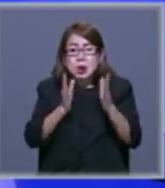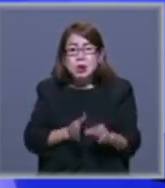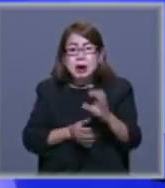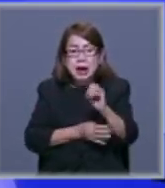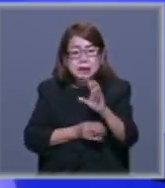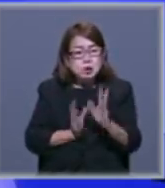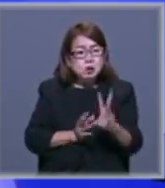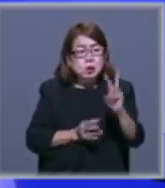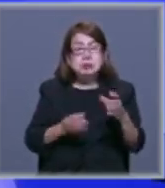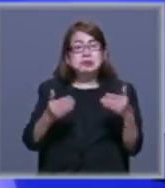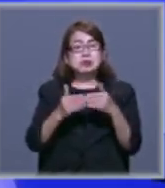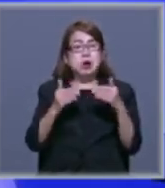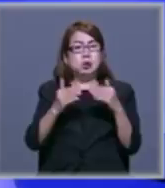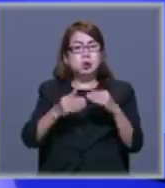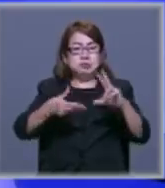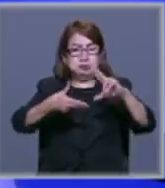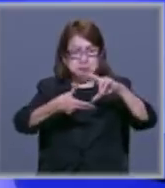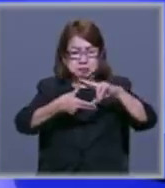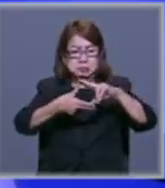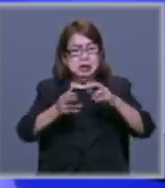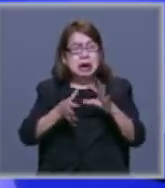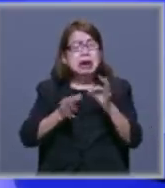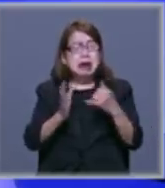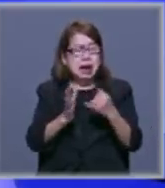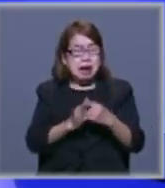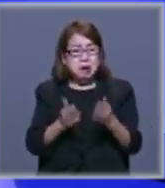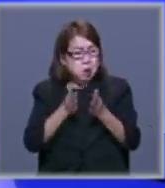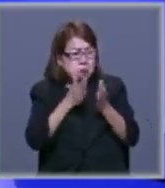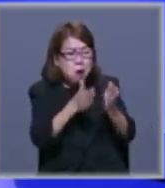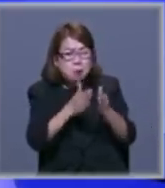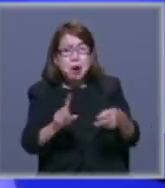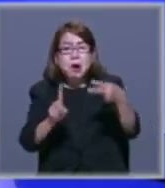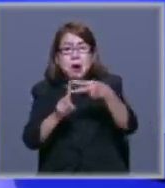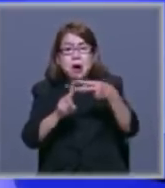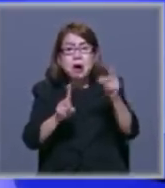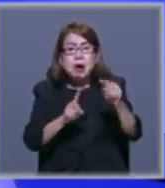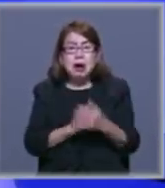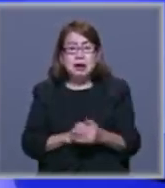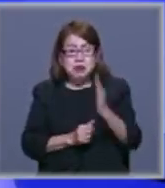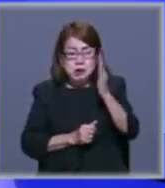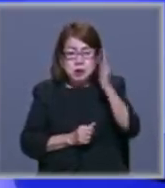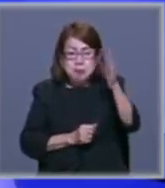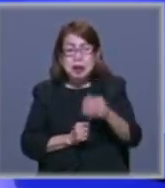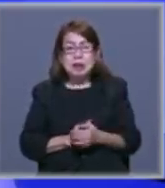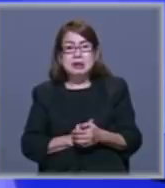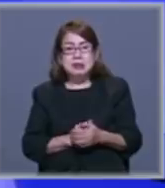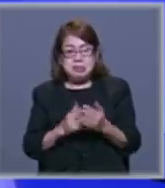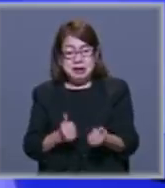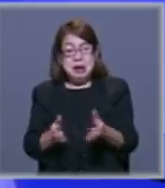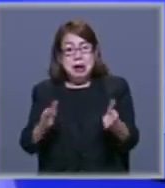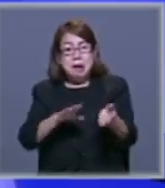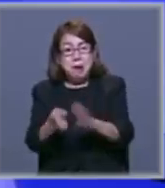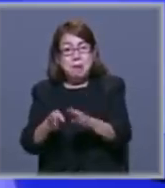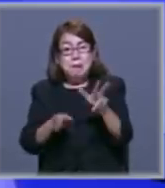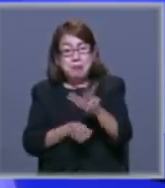ากต่อไปอีกแล้วและนั่นแปลว่าการโจมตีธนาธรและอนาคตใหม่หลังจากวันนี้หลังจากวันที่ยุบไทยรักษาชาติ